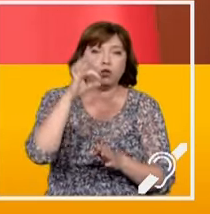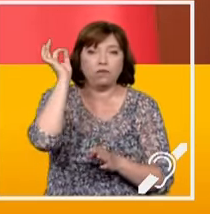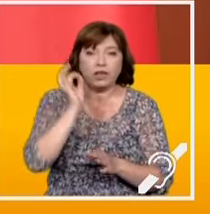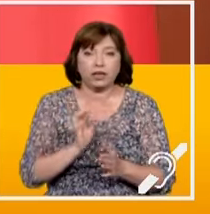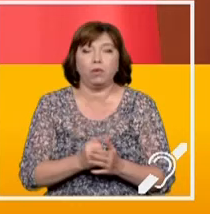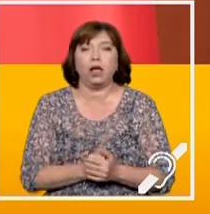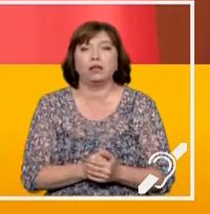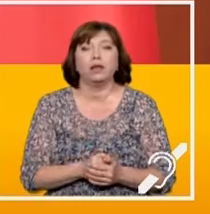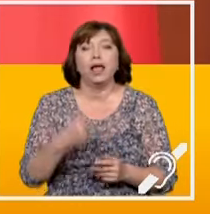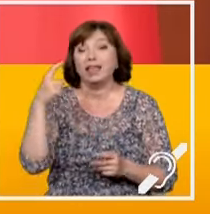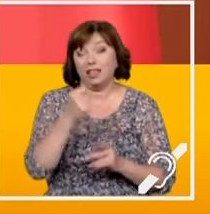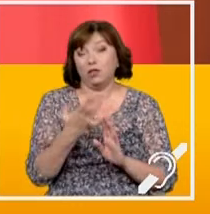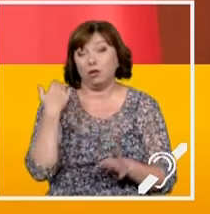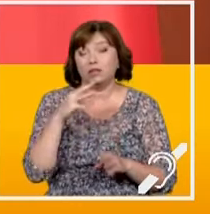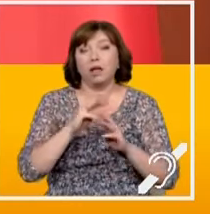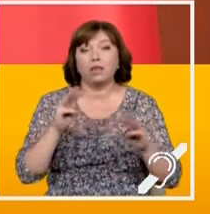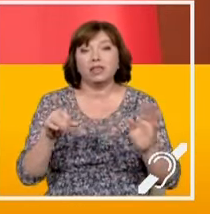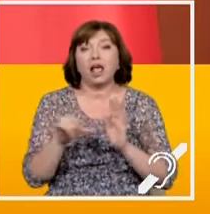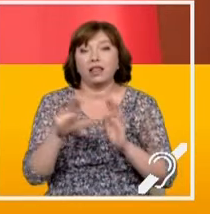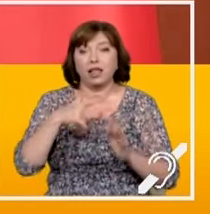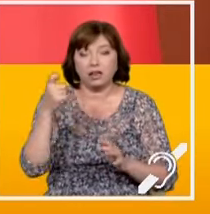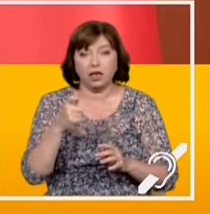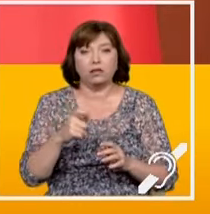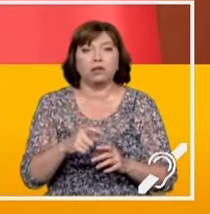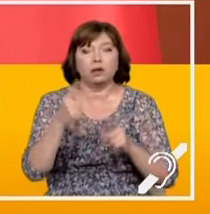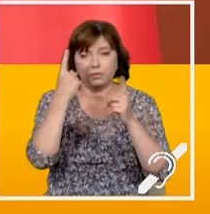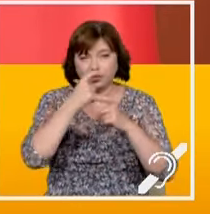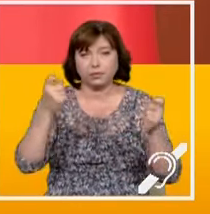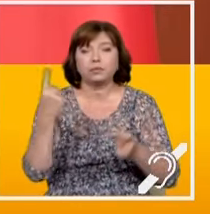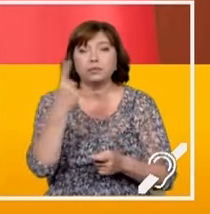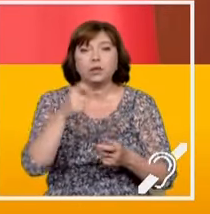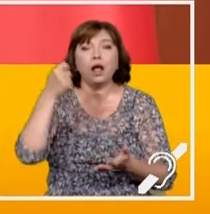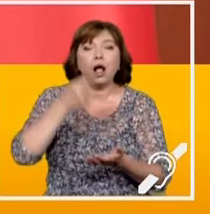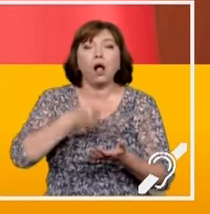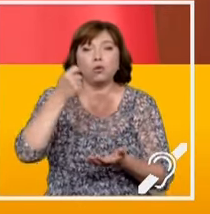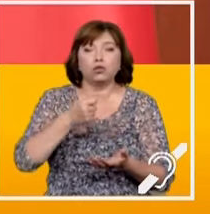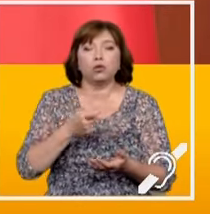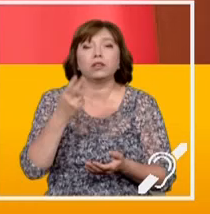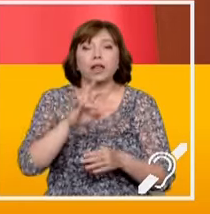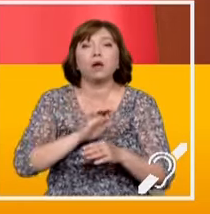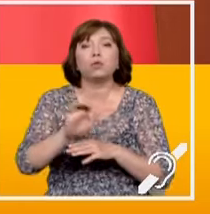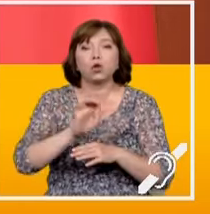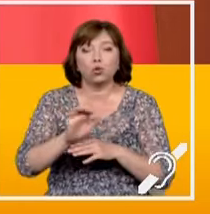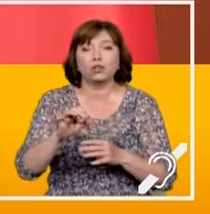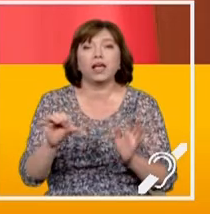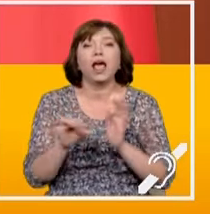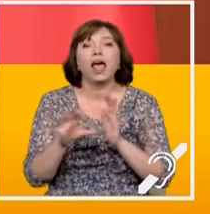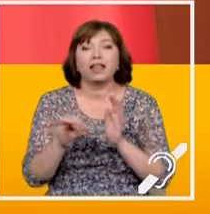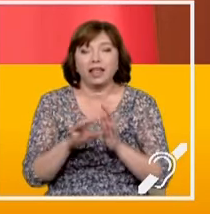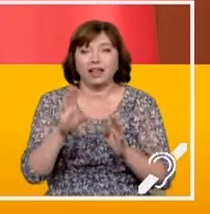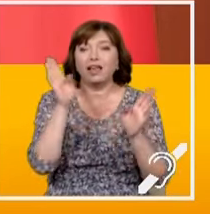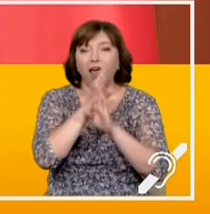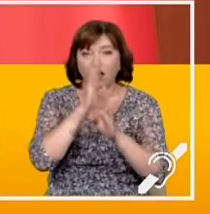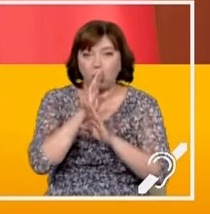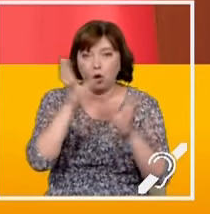Germania. Săptămâna trecută, Ministerul Energiei a lansat prima licitație pentru capacități de producere de energie